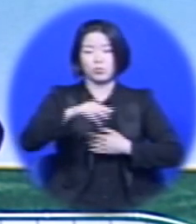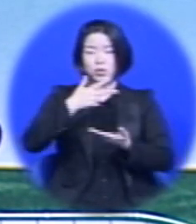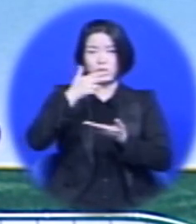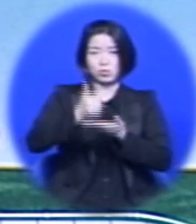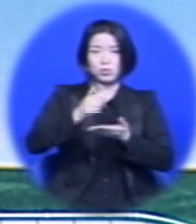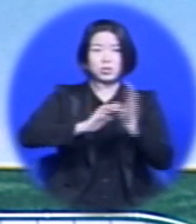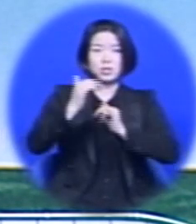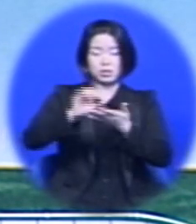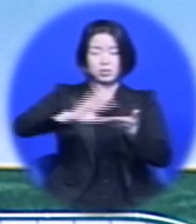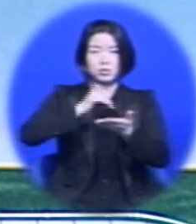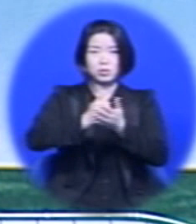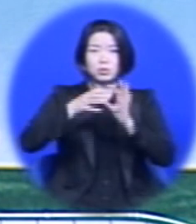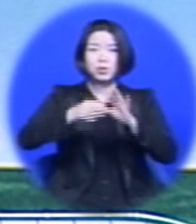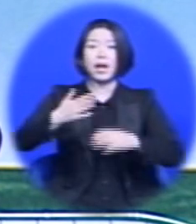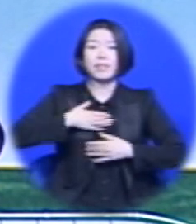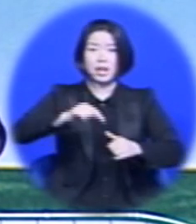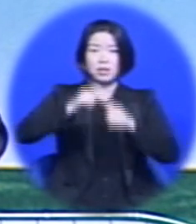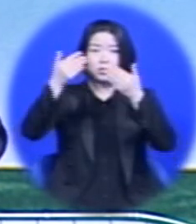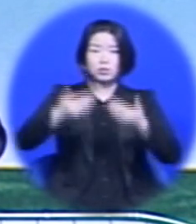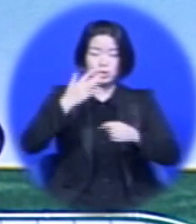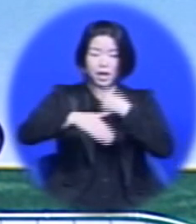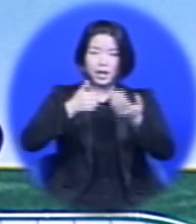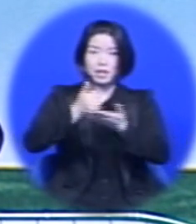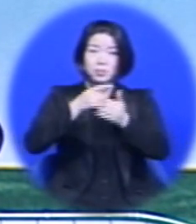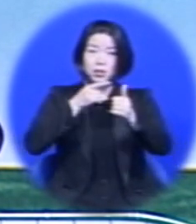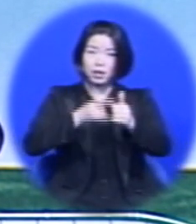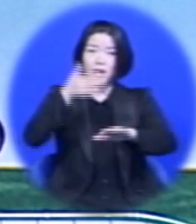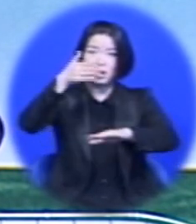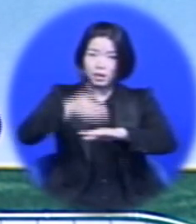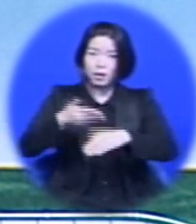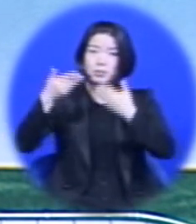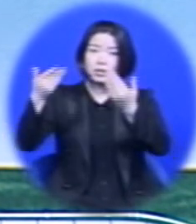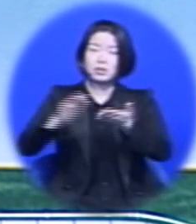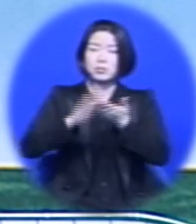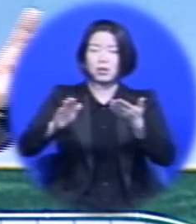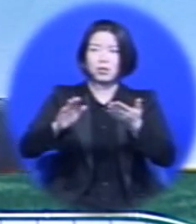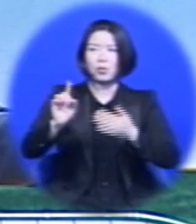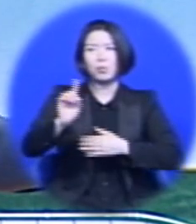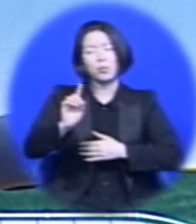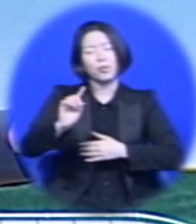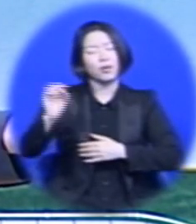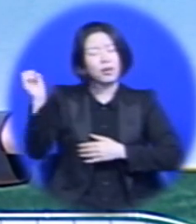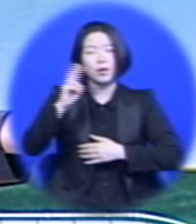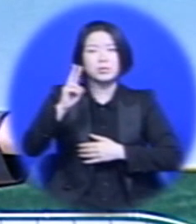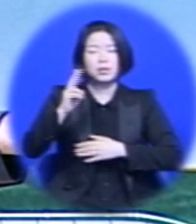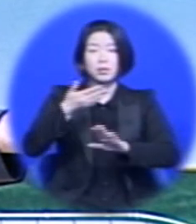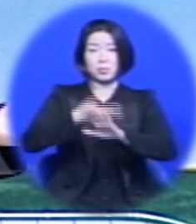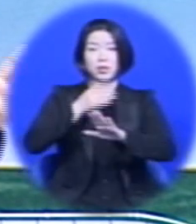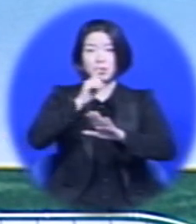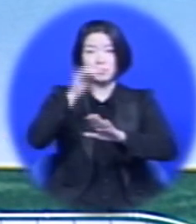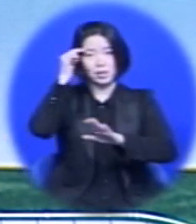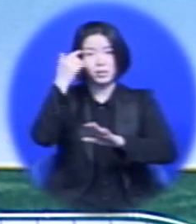그리스도를 통하여 나를 건져 주신 하나님께 감사를 드립니다 아니 왜 갑자기 이런 반전이 일어납니까